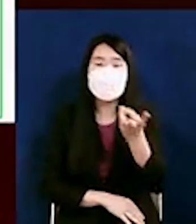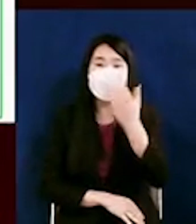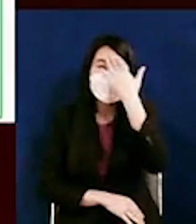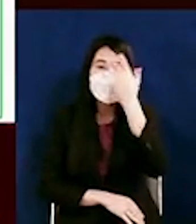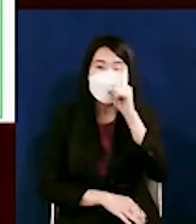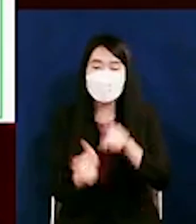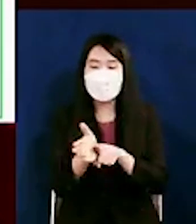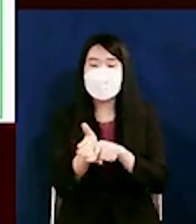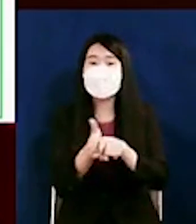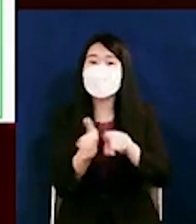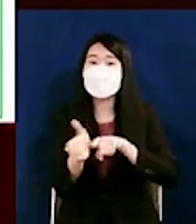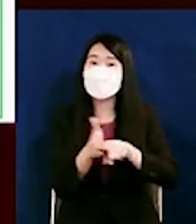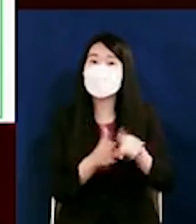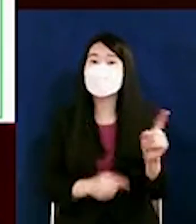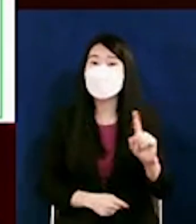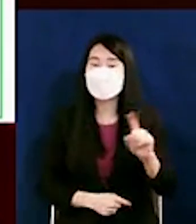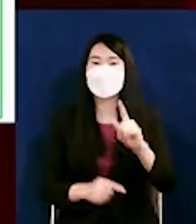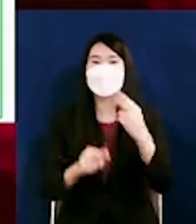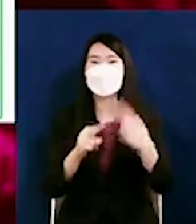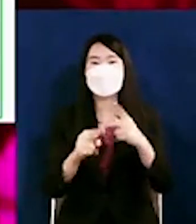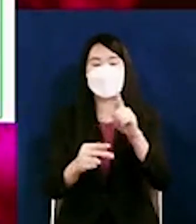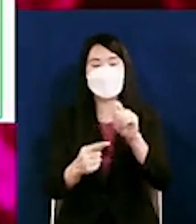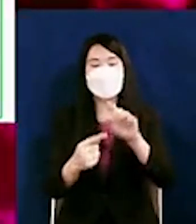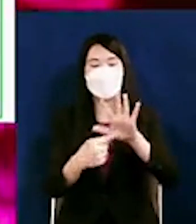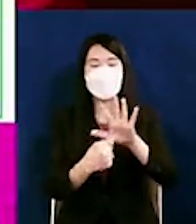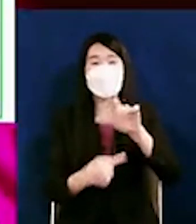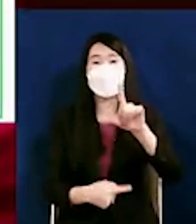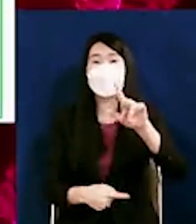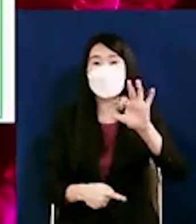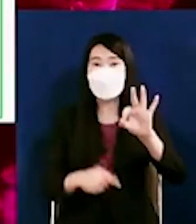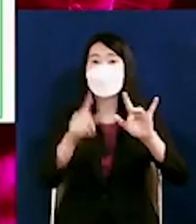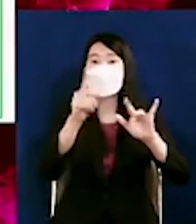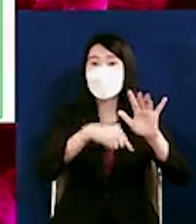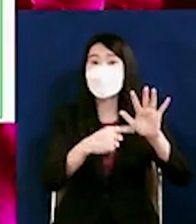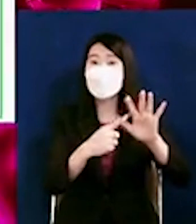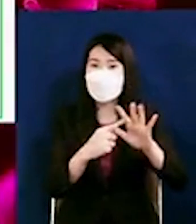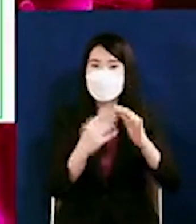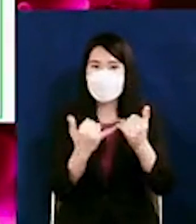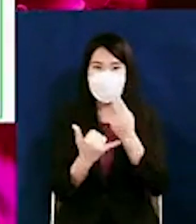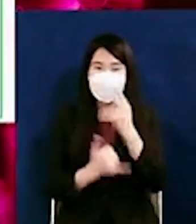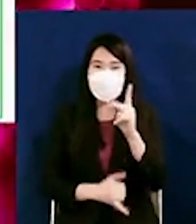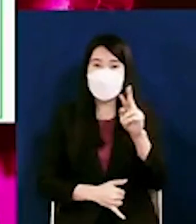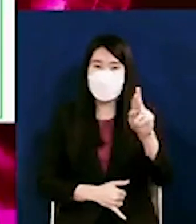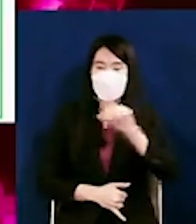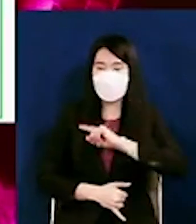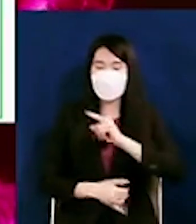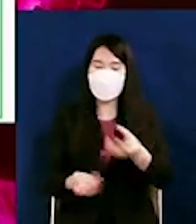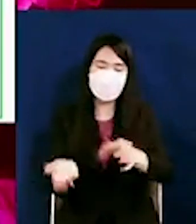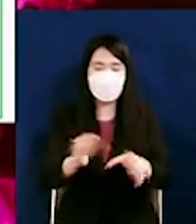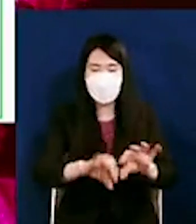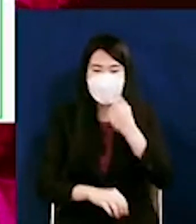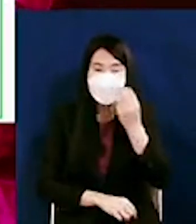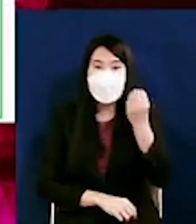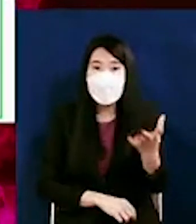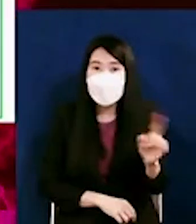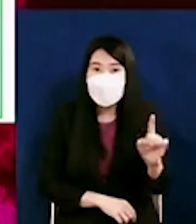ชื้ออัลฟามากกว่าแต่ว่าวันนี้เนี่ยพอเราตรวจตัวอย่างเพิ่มขึ้นนะครับท่านจะเห็นกราฟวงกล